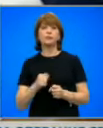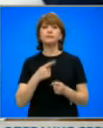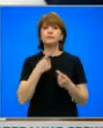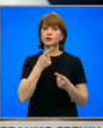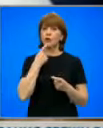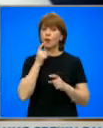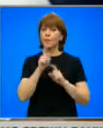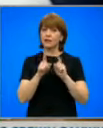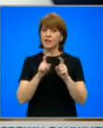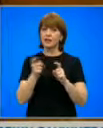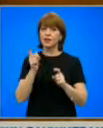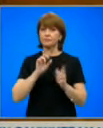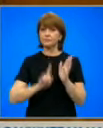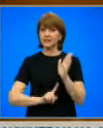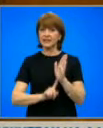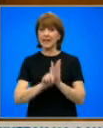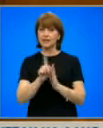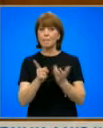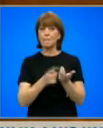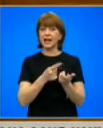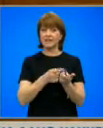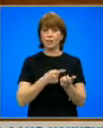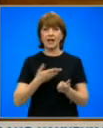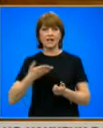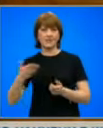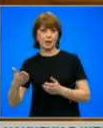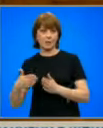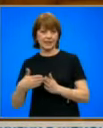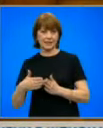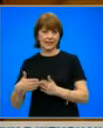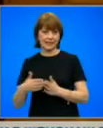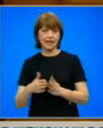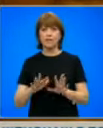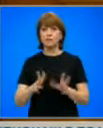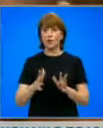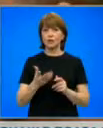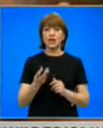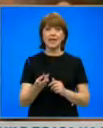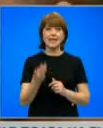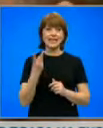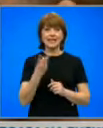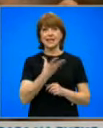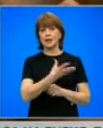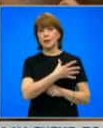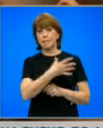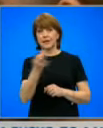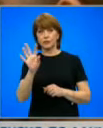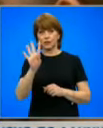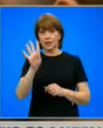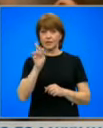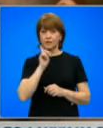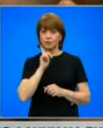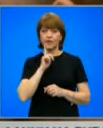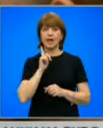глава коментира, че резултатите от преброяването в западната ни съседка, според които едва 3504 души са